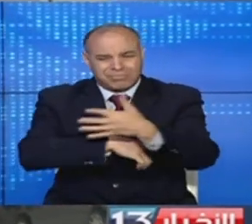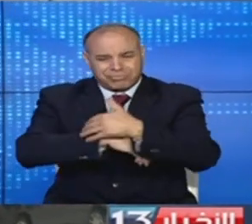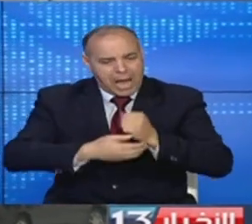الهشه